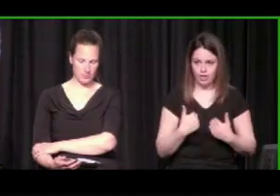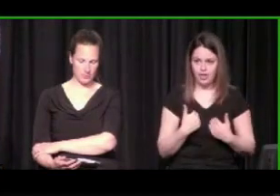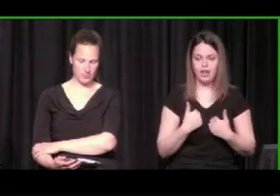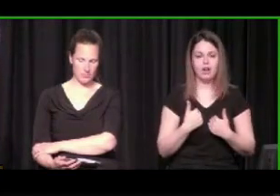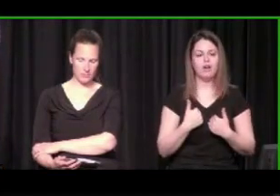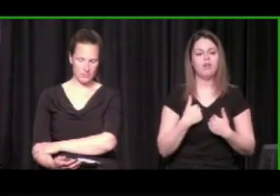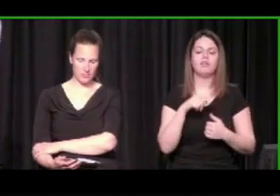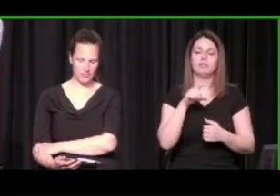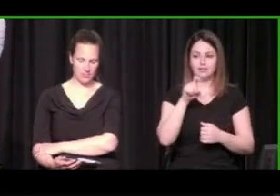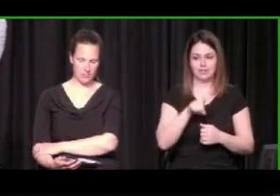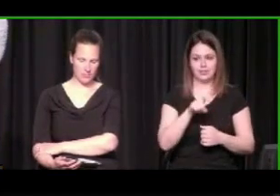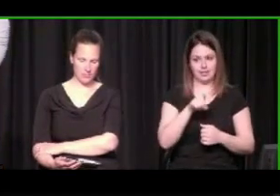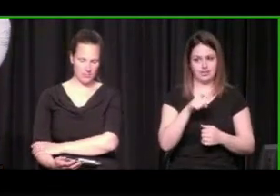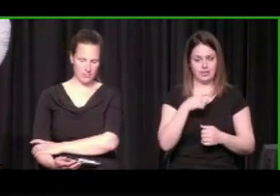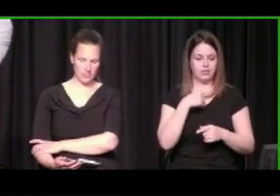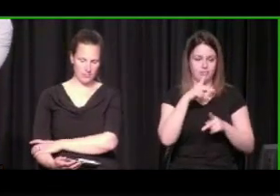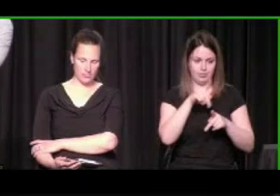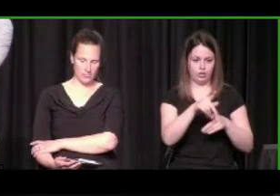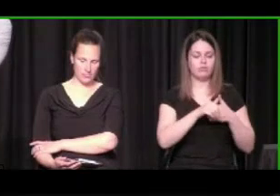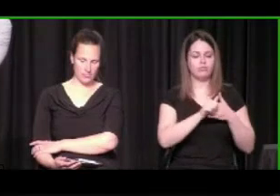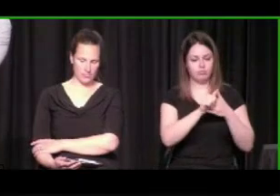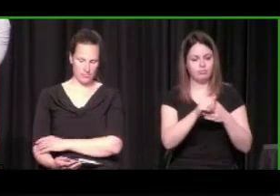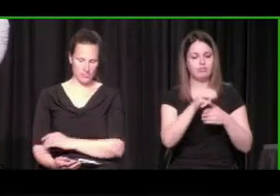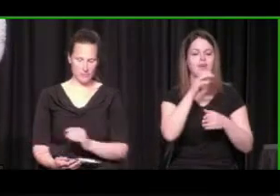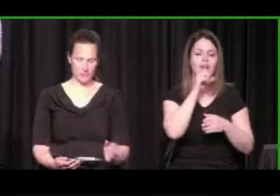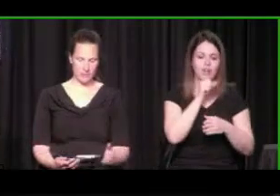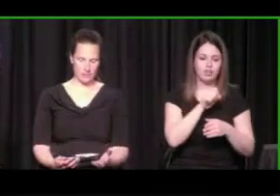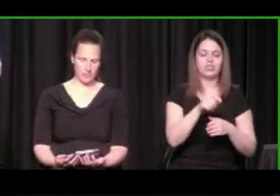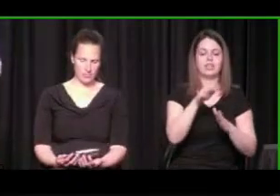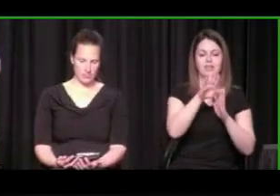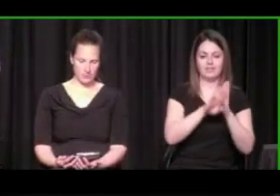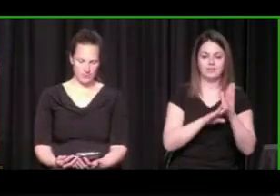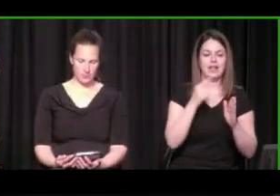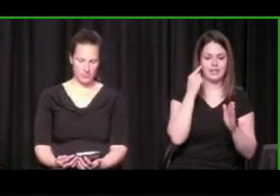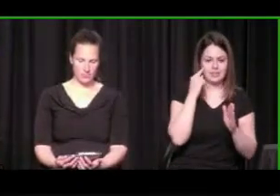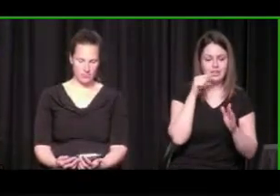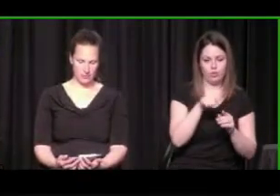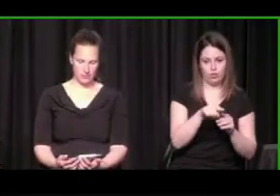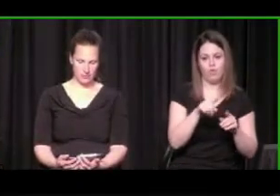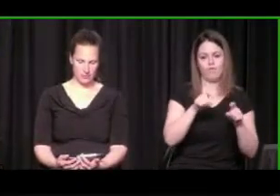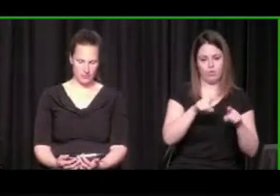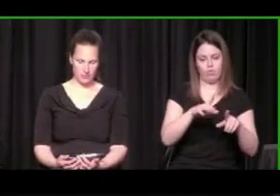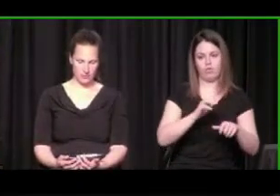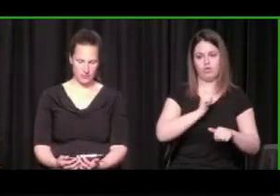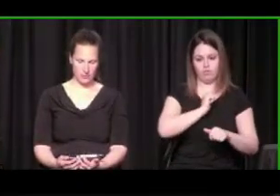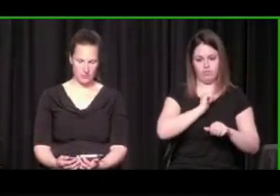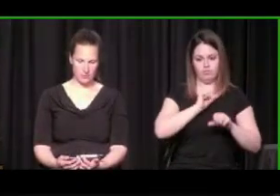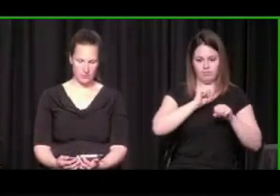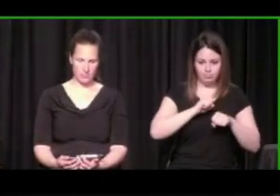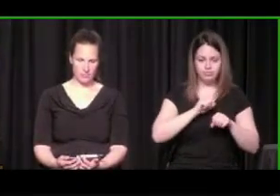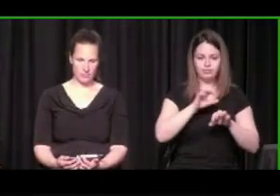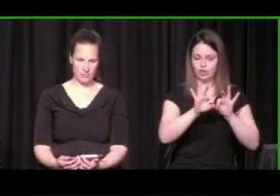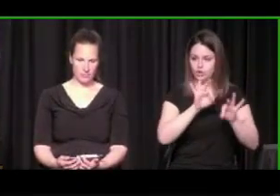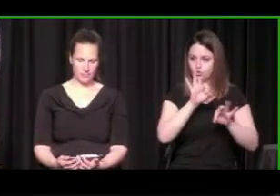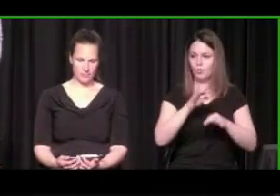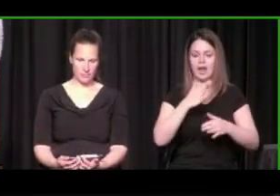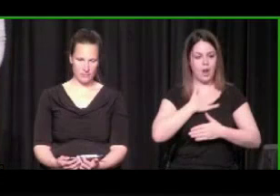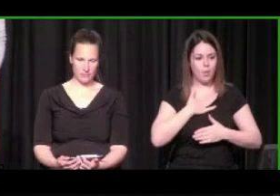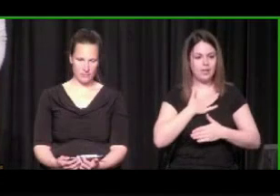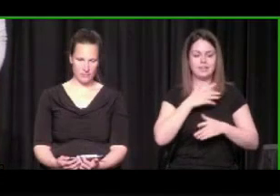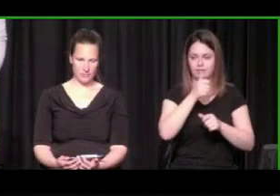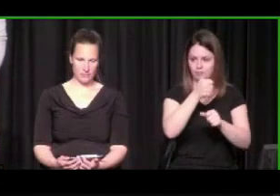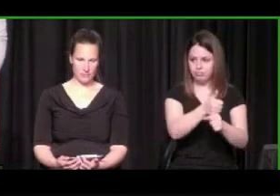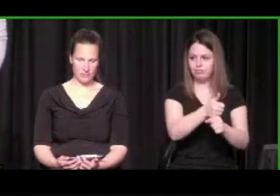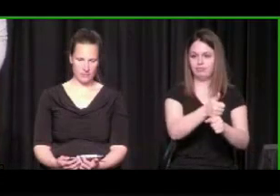est essentiel que la personne que j'accompagne, personne âgée qui a une déficience intellectuelle, exerce du pouvoir et puisse choisir ses loisirs,